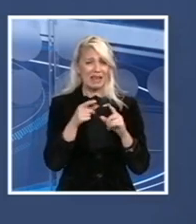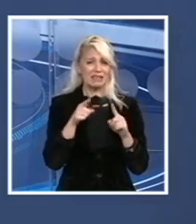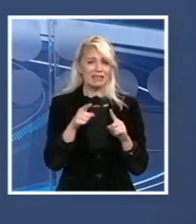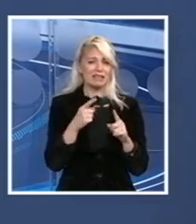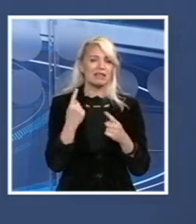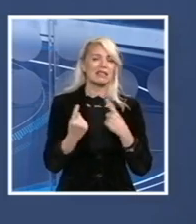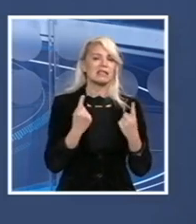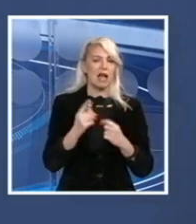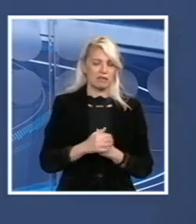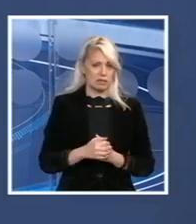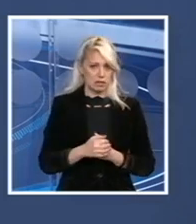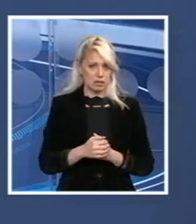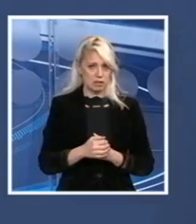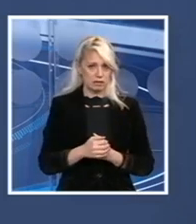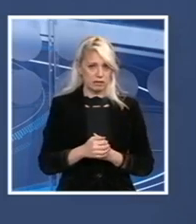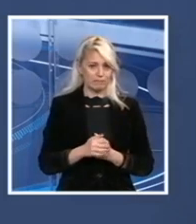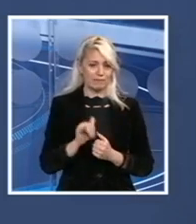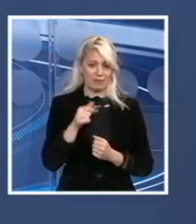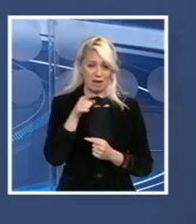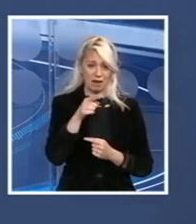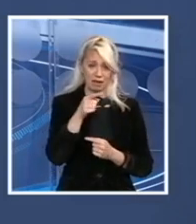U tom smislu,